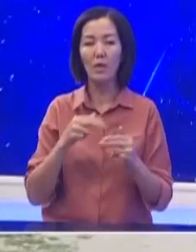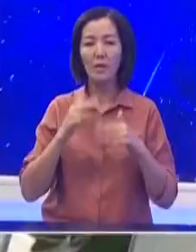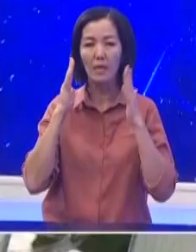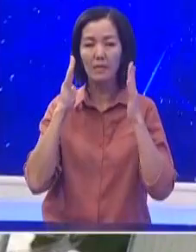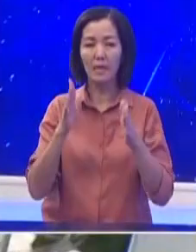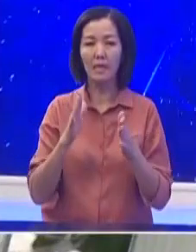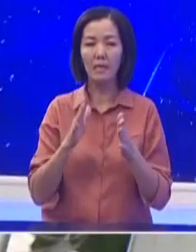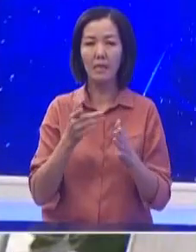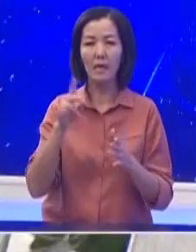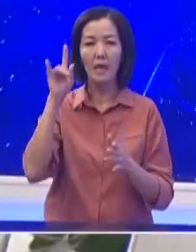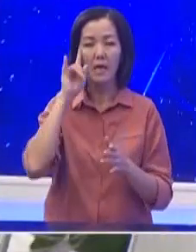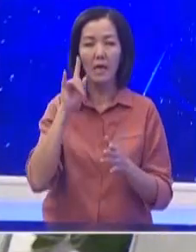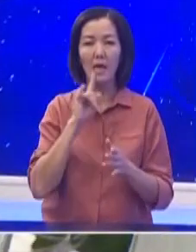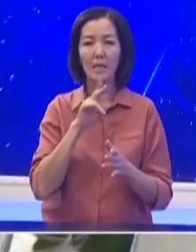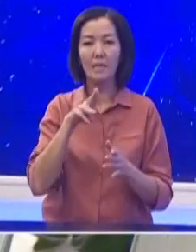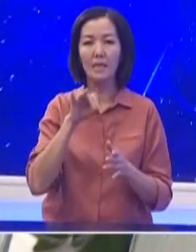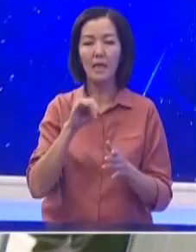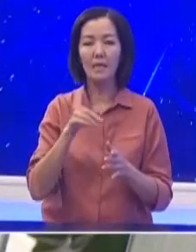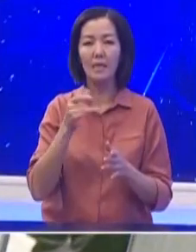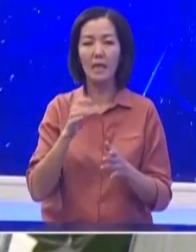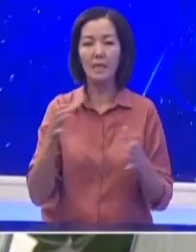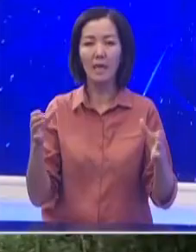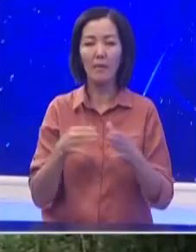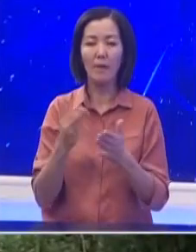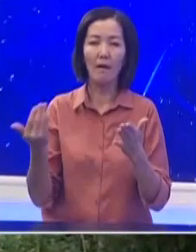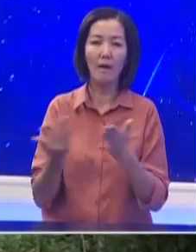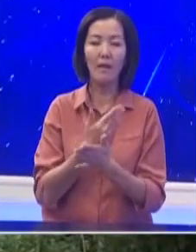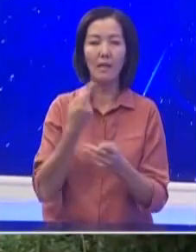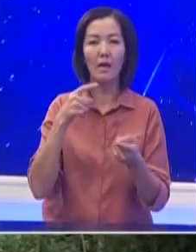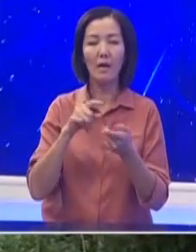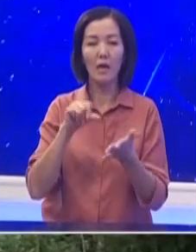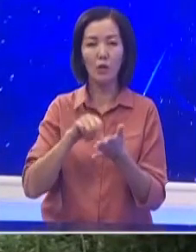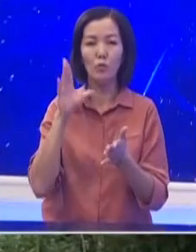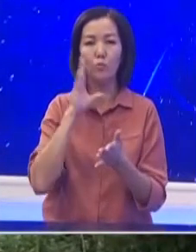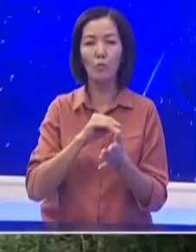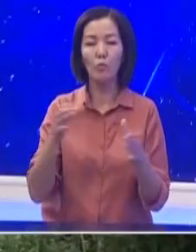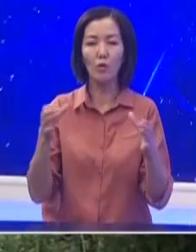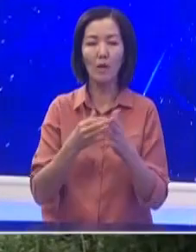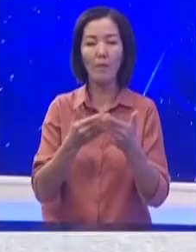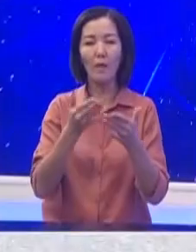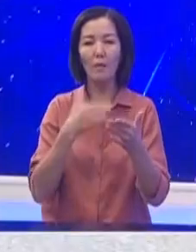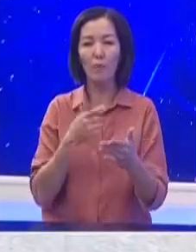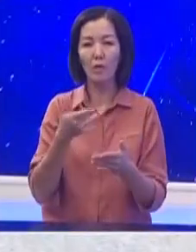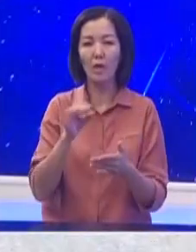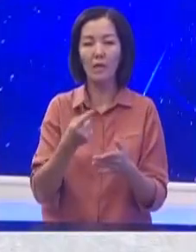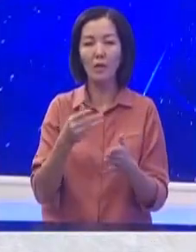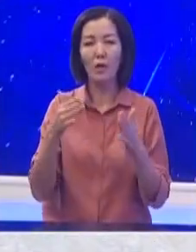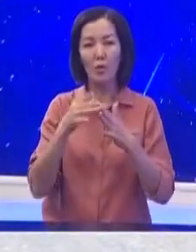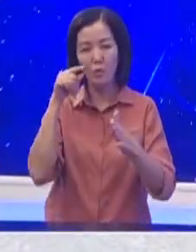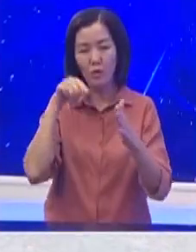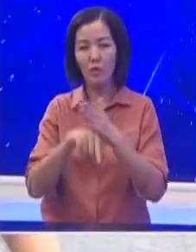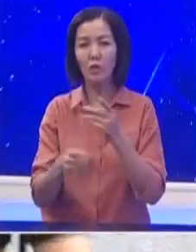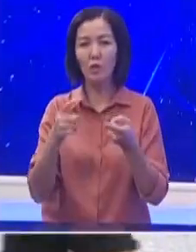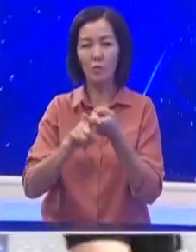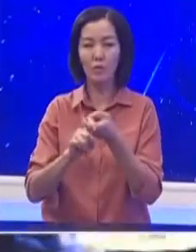іске Қазтрансгаз аймақ акционерлік қоғамы қайта араласуы мүмкін. Компания бұрын газды үйдің ішіне дейін